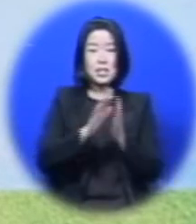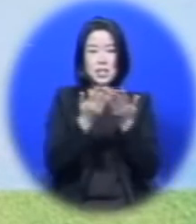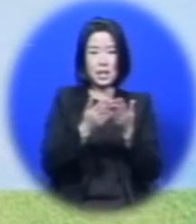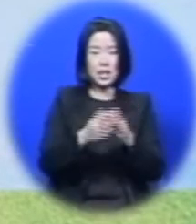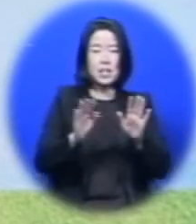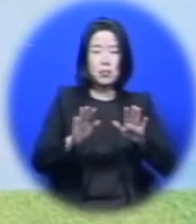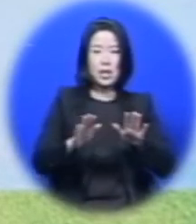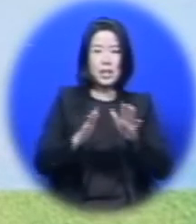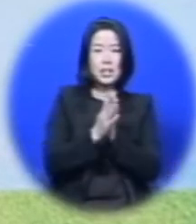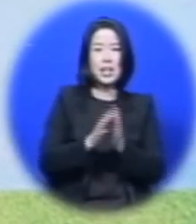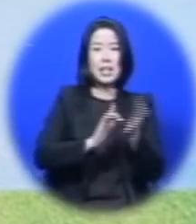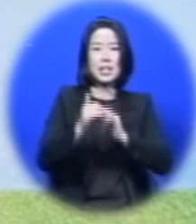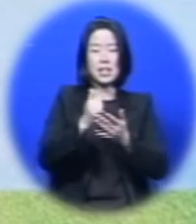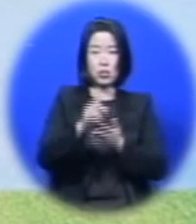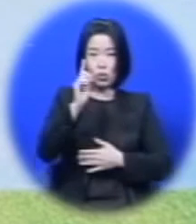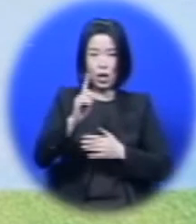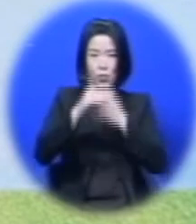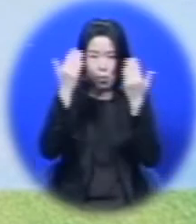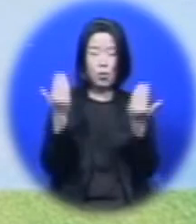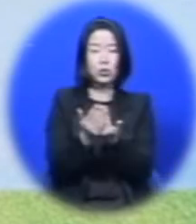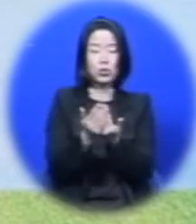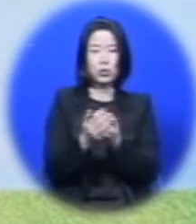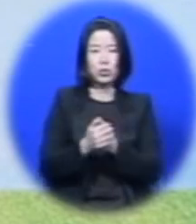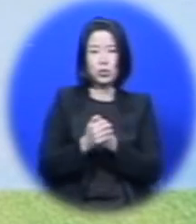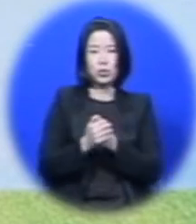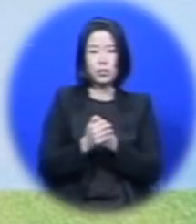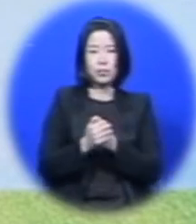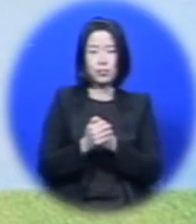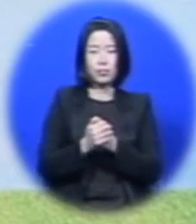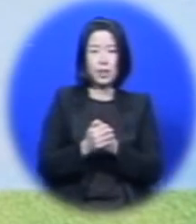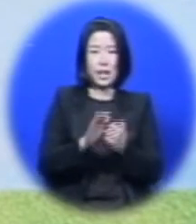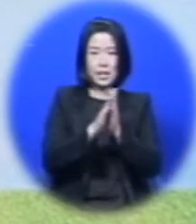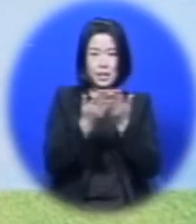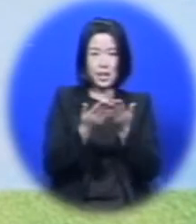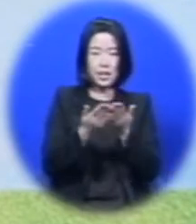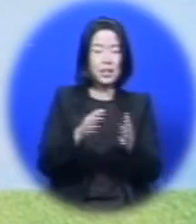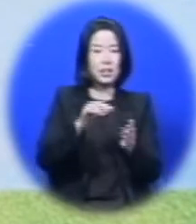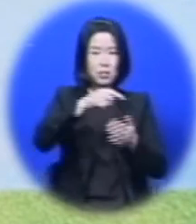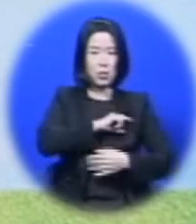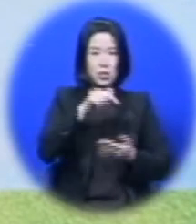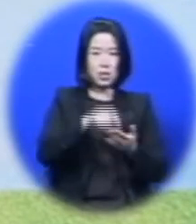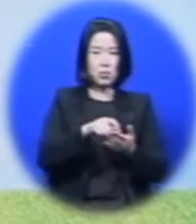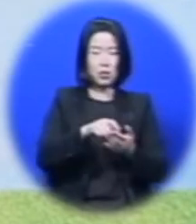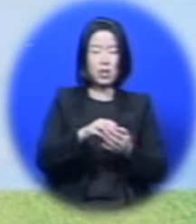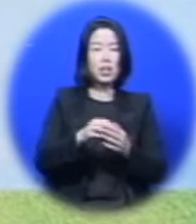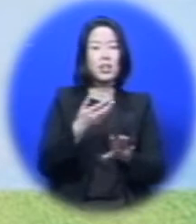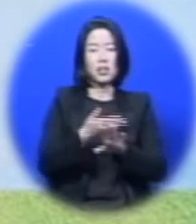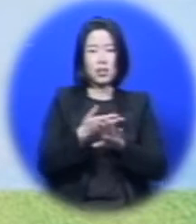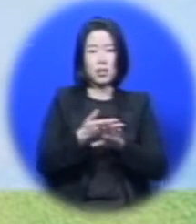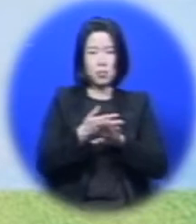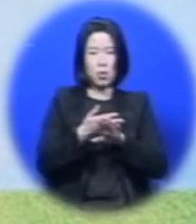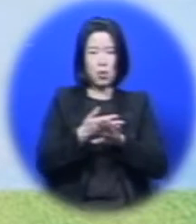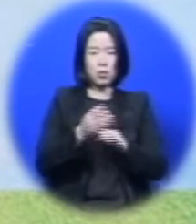지저스 올이라고 하는 책을 번역해서 출간했더라고요. 책 제목이 도전적입니다. 우리식으로 표현하면